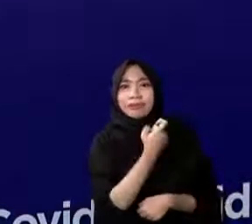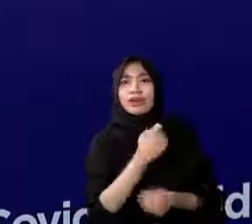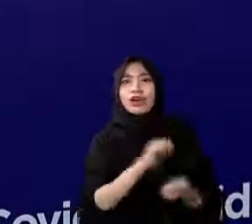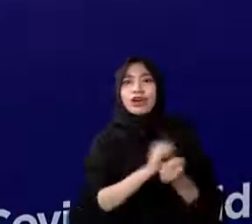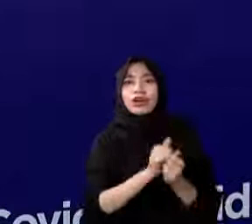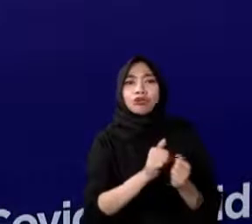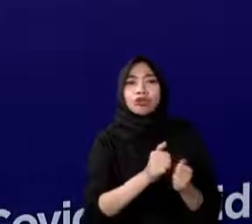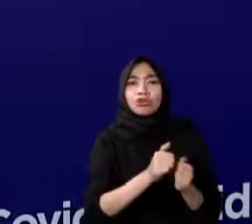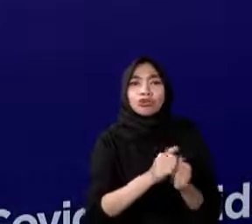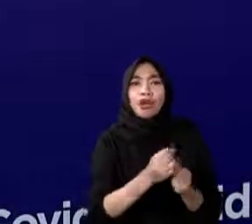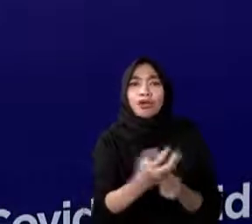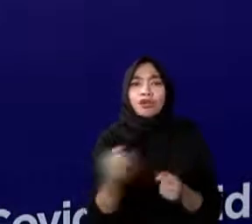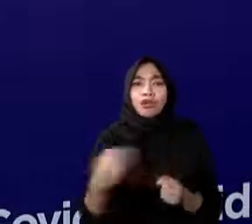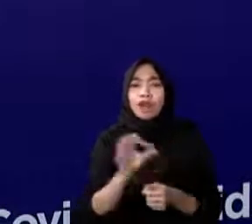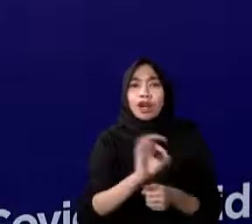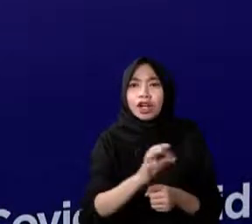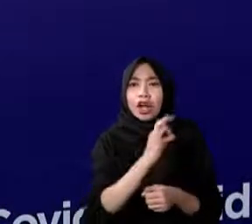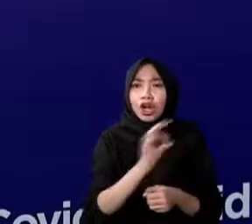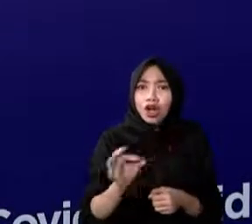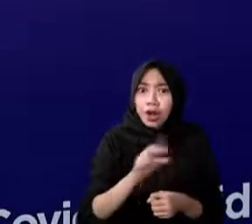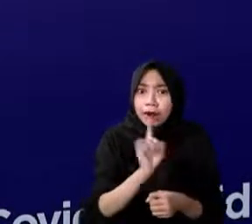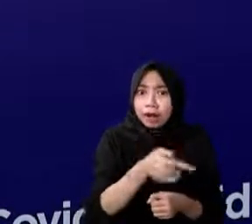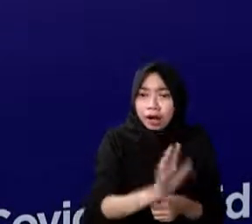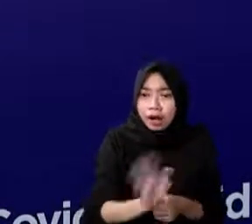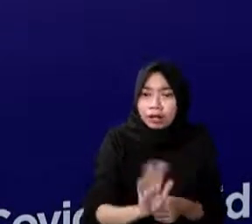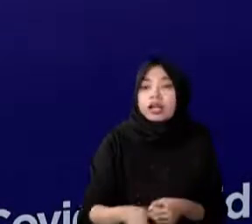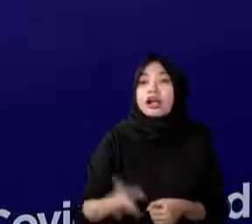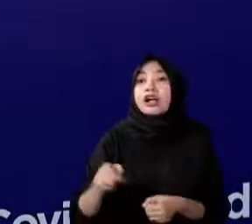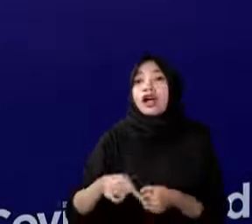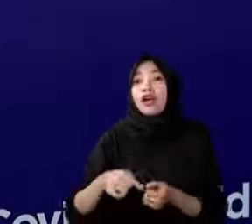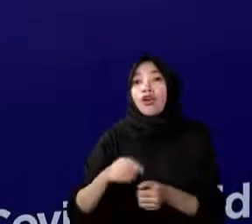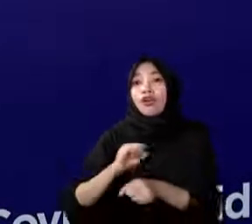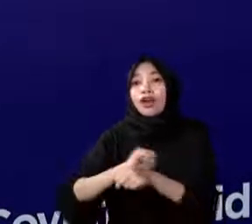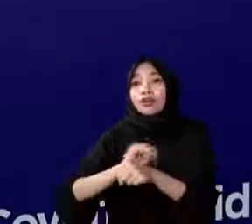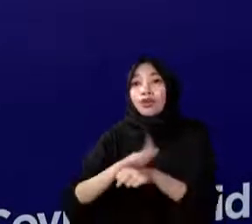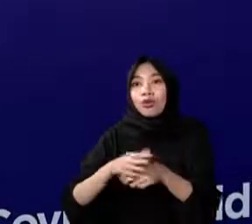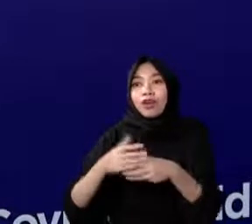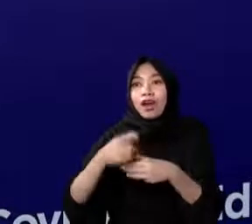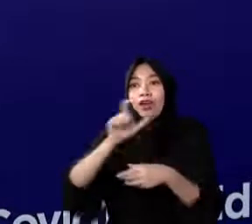kasus aktifnya? Kalau dia sudah sembuh 100%, itu